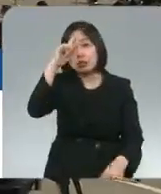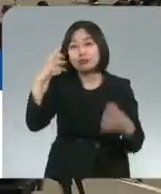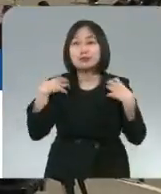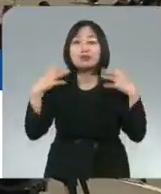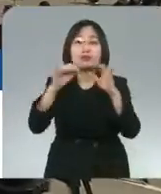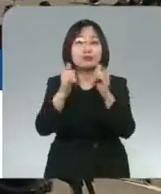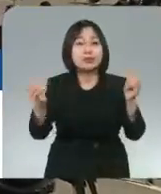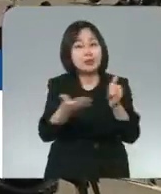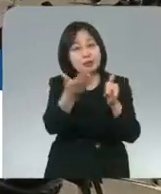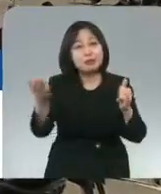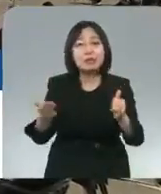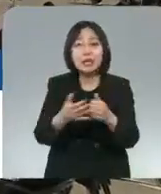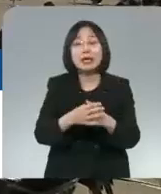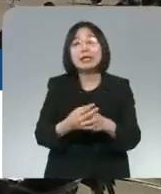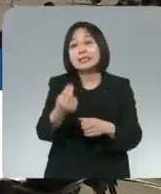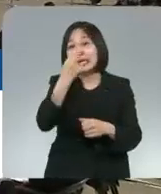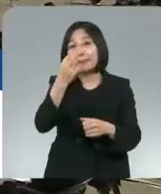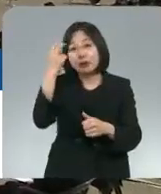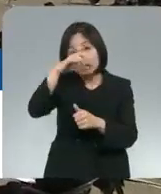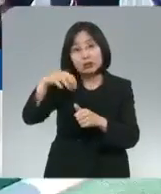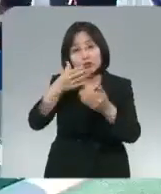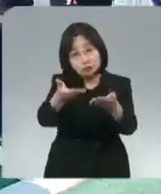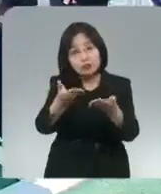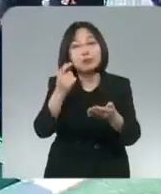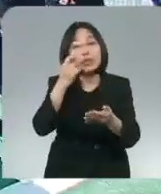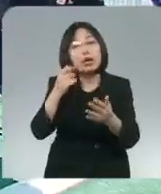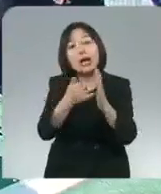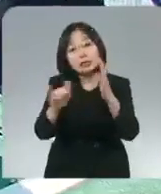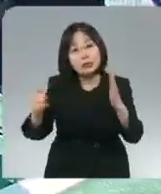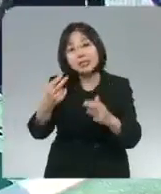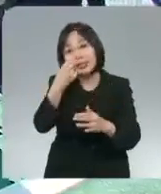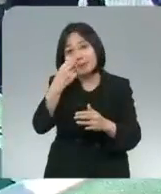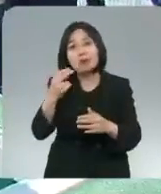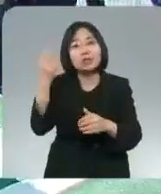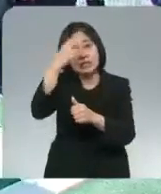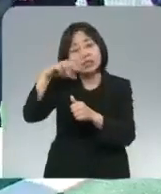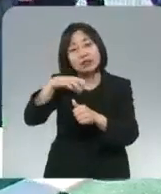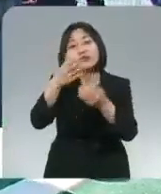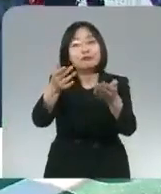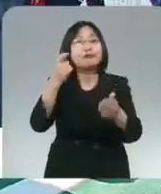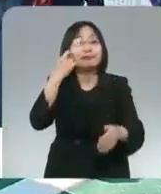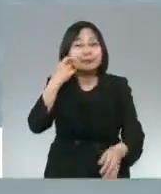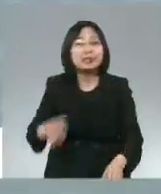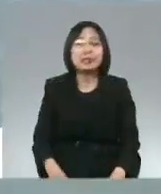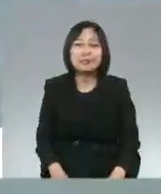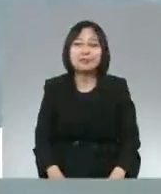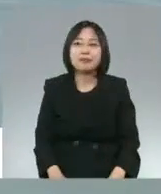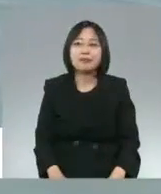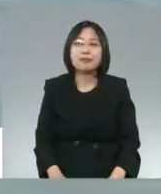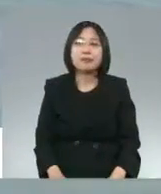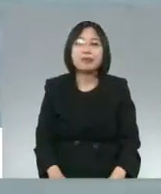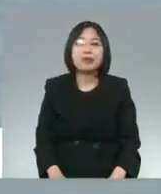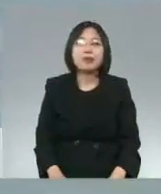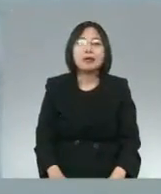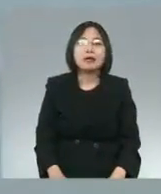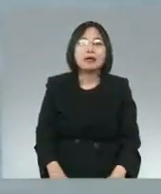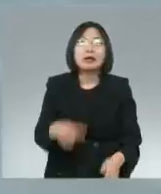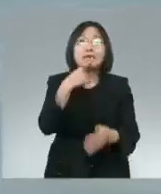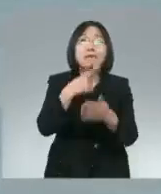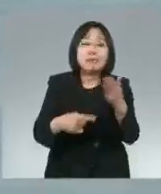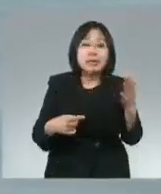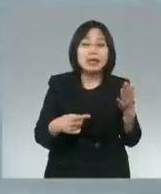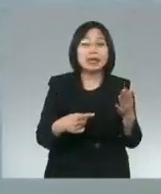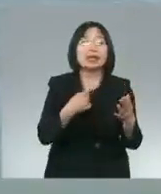des six camarades et disparus a émis les personnes rassemblées dans son texte et leur a demandé de venir parfois lui dire bonjour dans